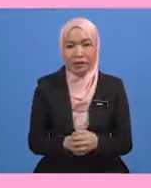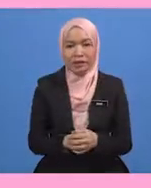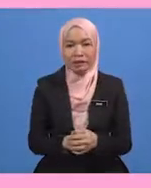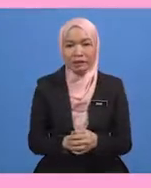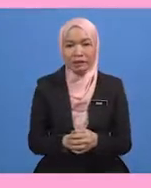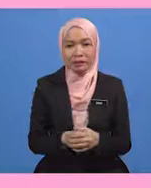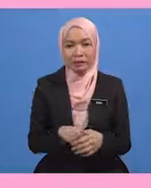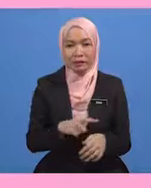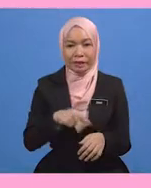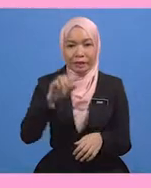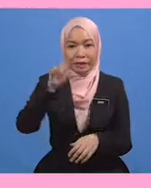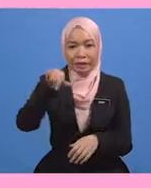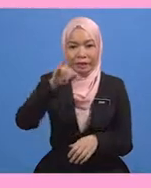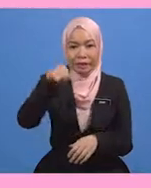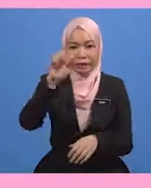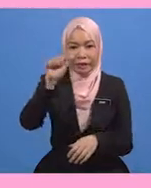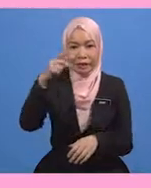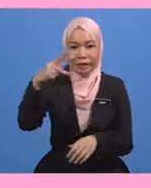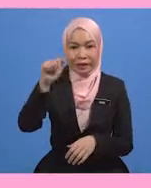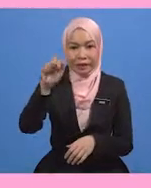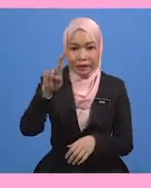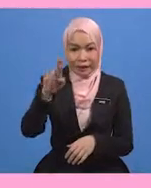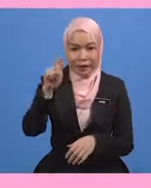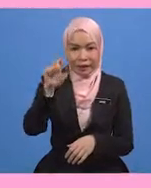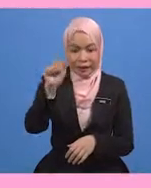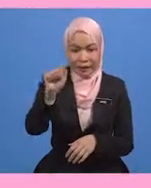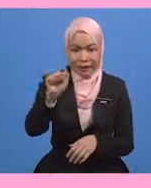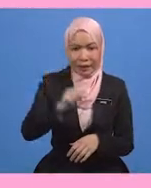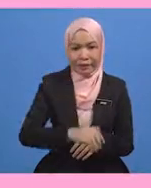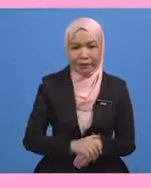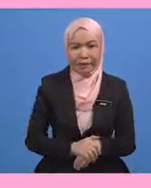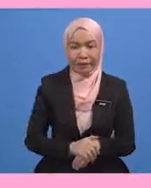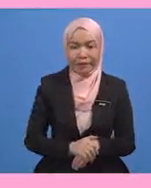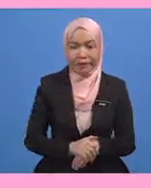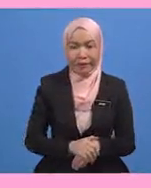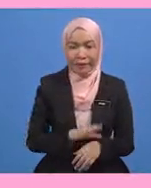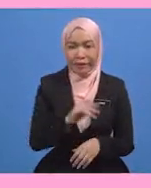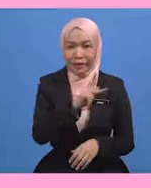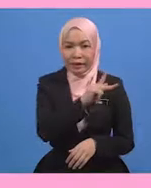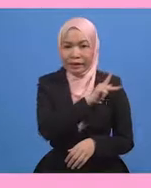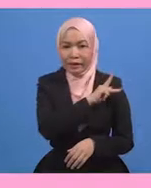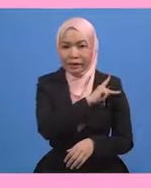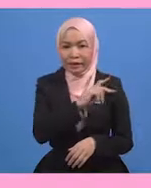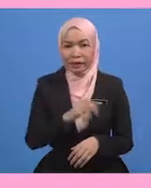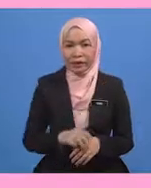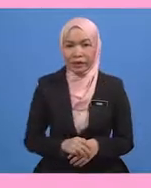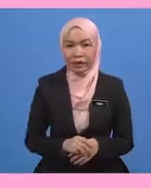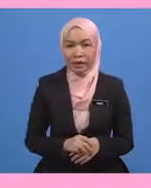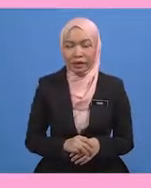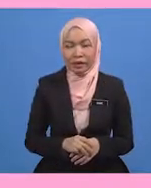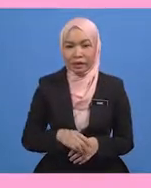Jakarta, Pegawai Tinggi Agama Indonesia dan Ketua Mufti Majlis Ulama